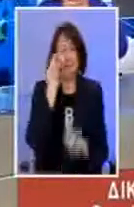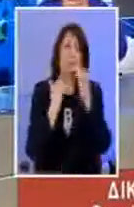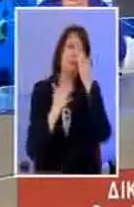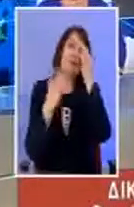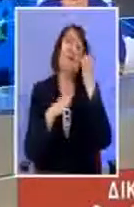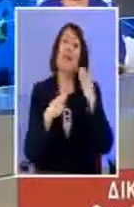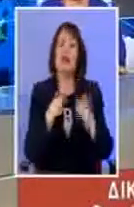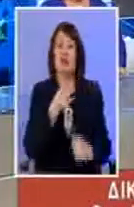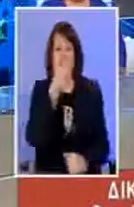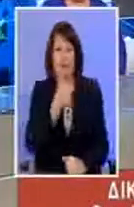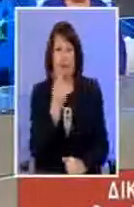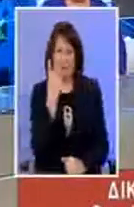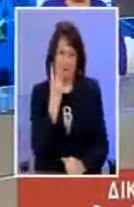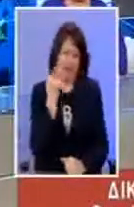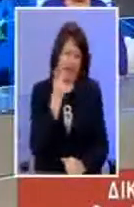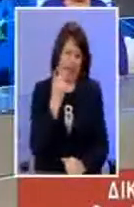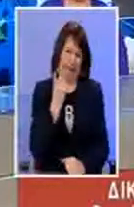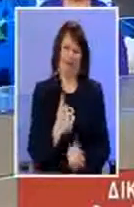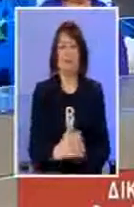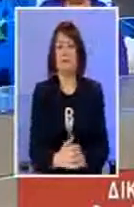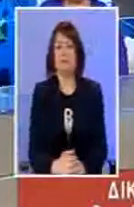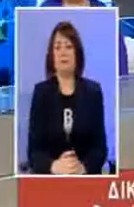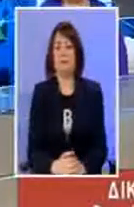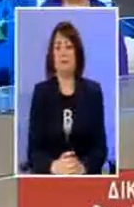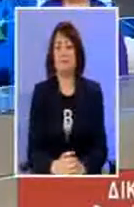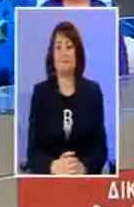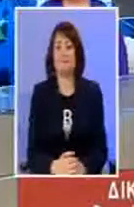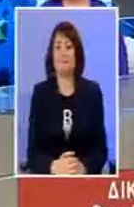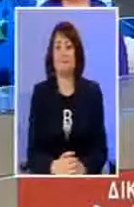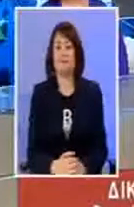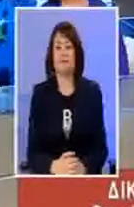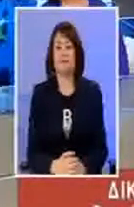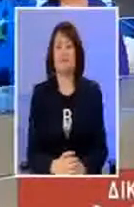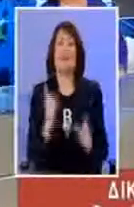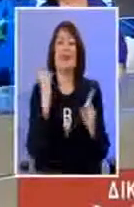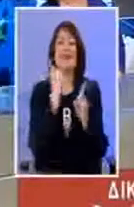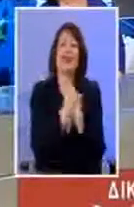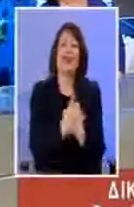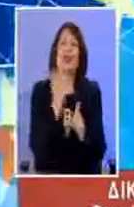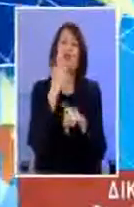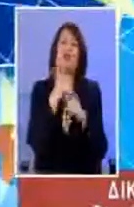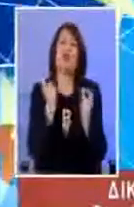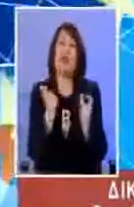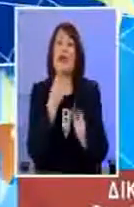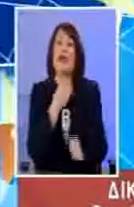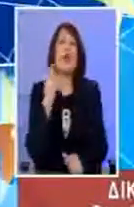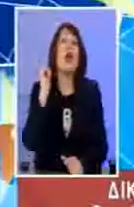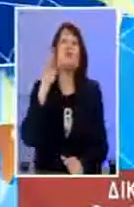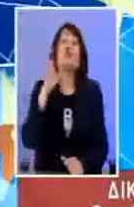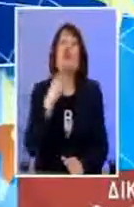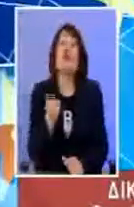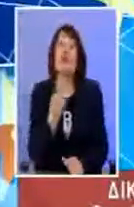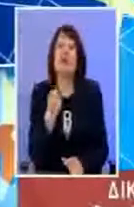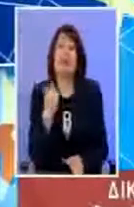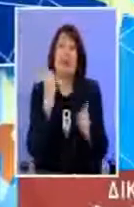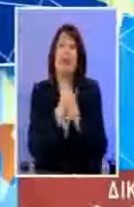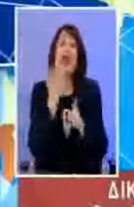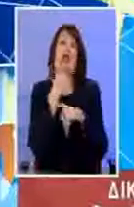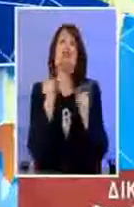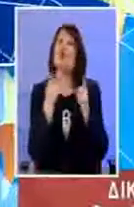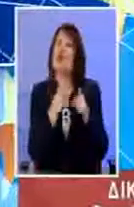Να πω μόνο μία μικρή παρατήρηση. Τα ειδικά, εγώ θα πω πάλι τι γίνεται στο εξωτερικό. Τα ειδικά